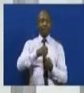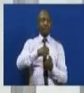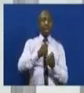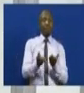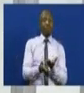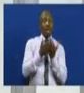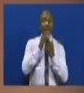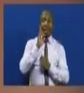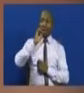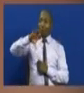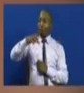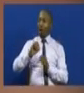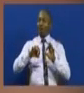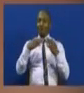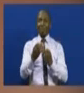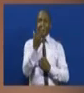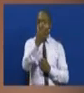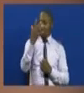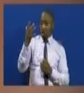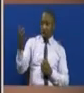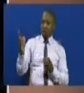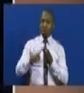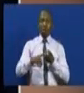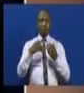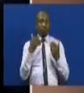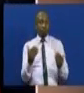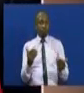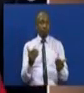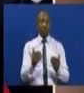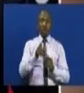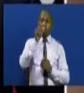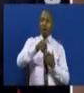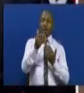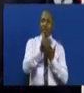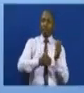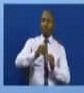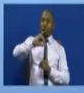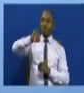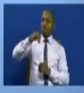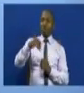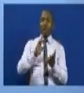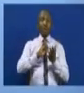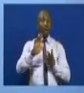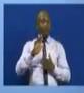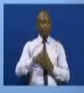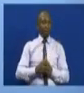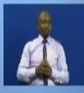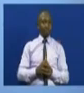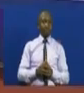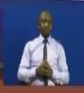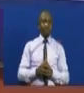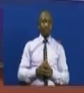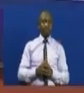familia 5 zitanufaika na nafasi zilizosalia zitakuwa kwa wakazi wa jiji la Dar es Salaam. Sijui ana Mwasoke